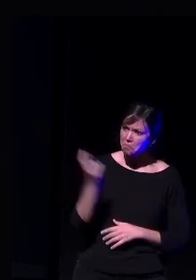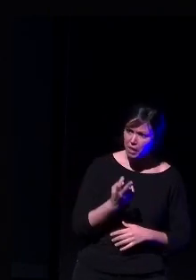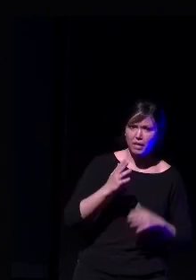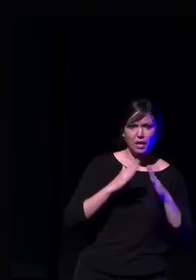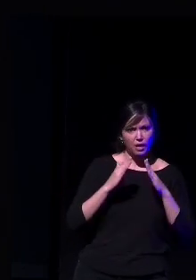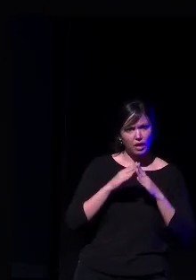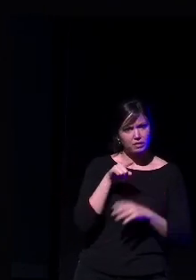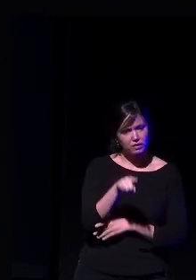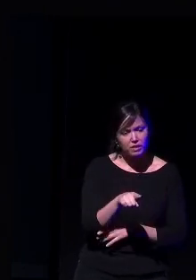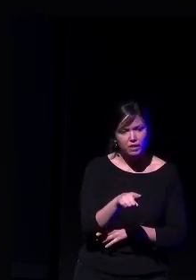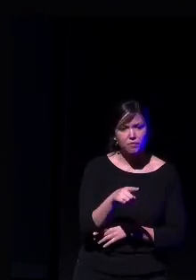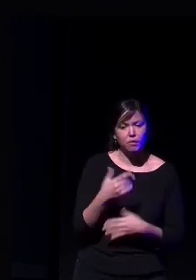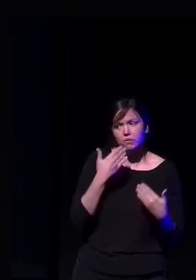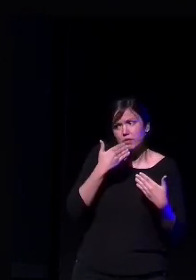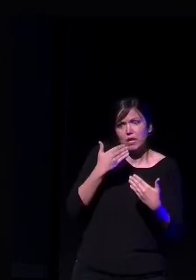les gràcies.